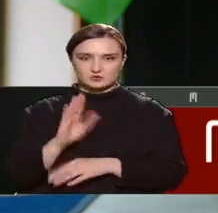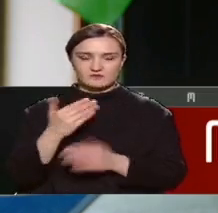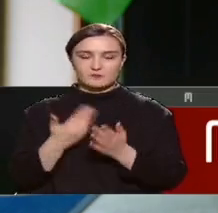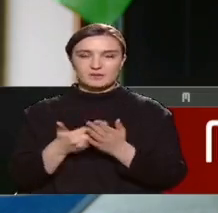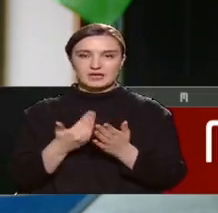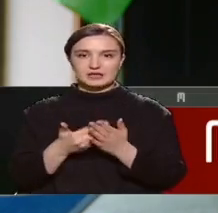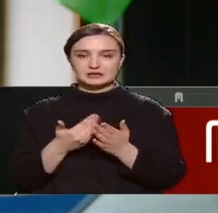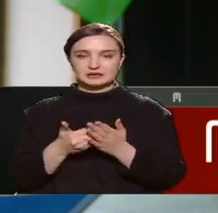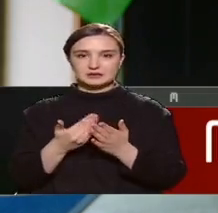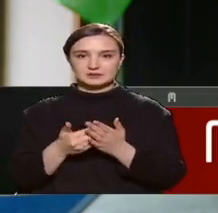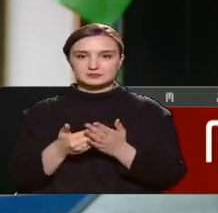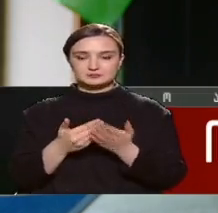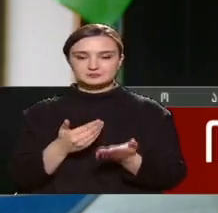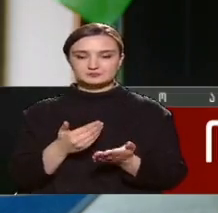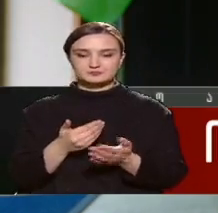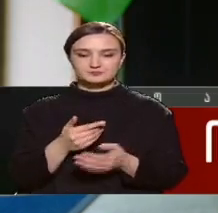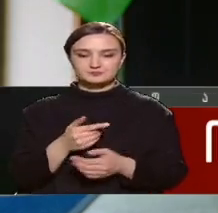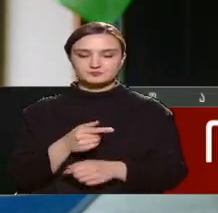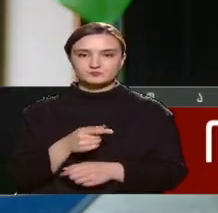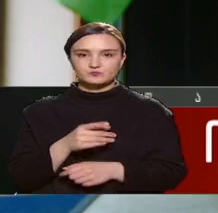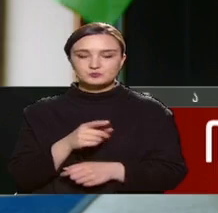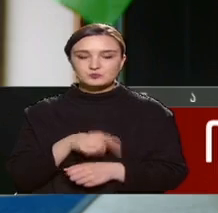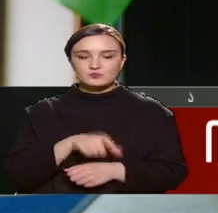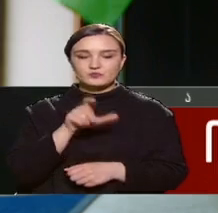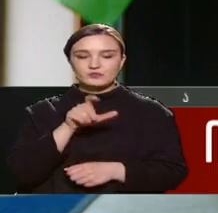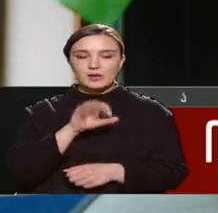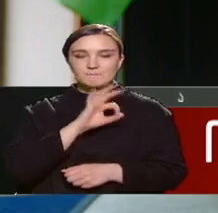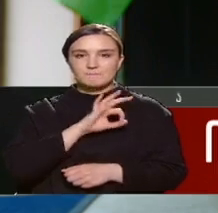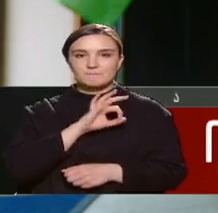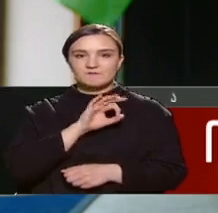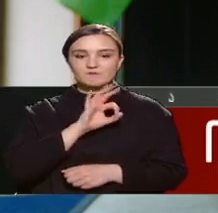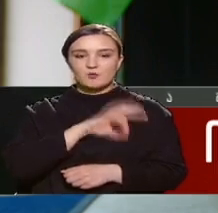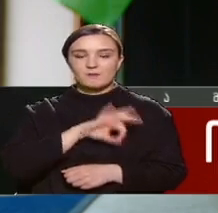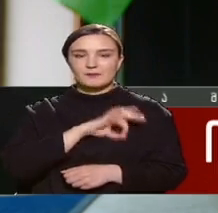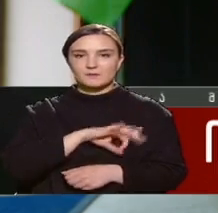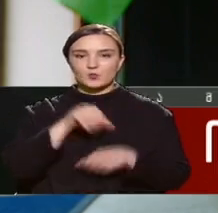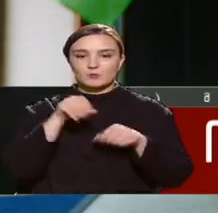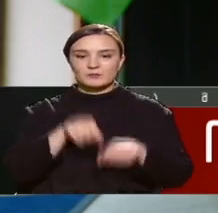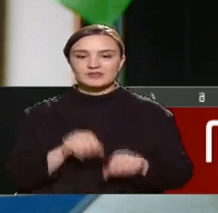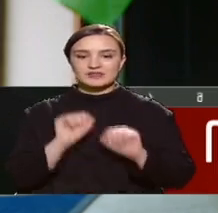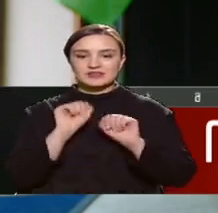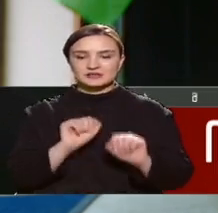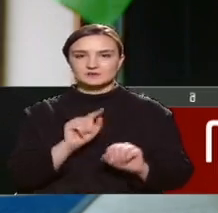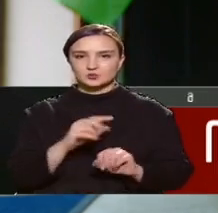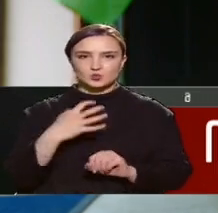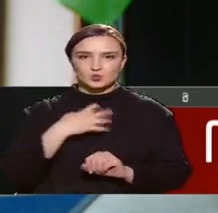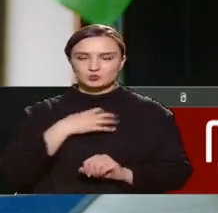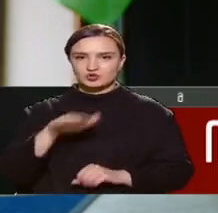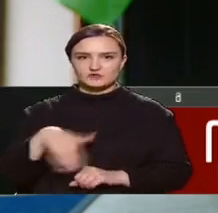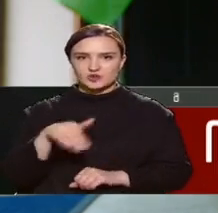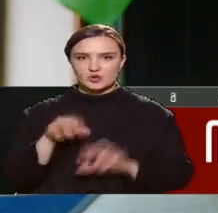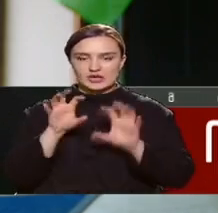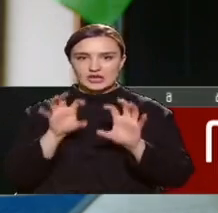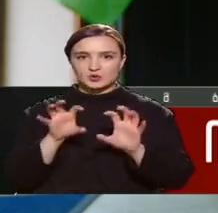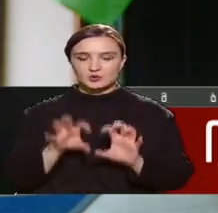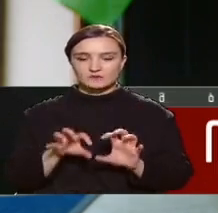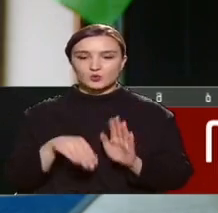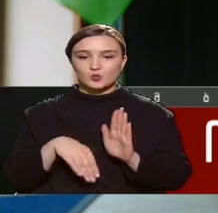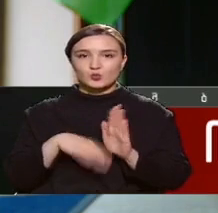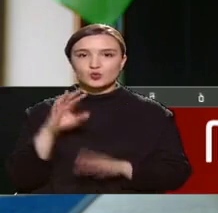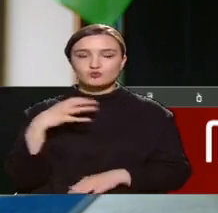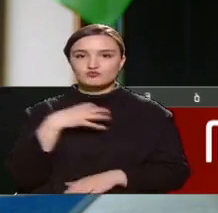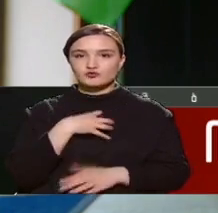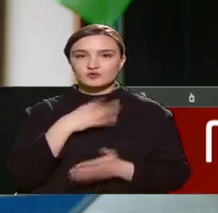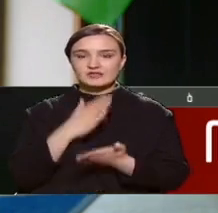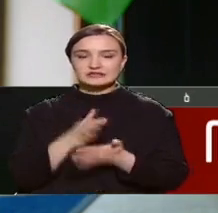პირობითად მოხარებლის უფლებების დაცვის კანონი, რომელიც ახლა შევიდა, სრულიად უმნიშვნელო კანონია, მაგრამ ბევრად უფრო